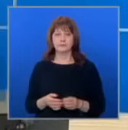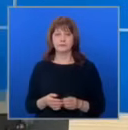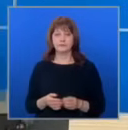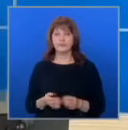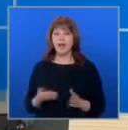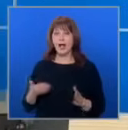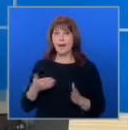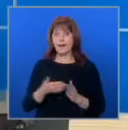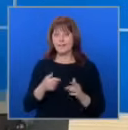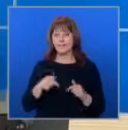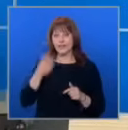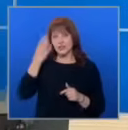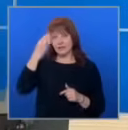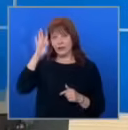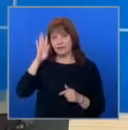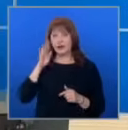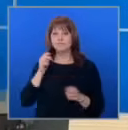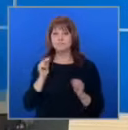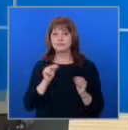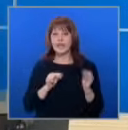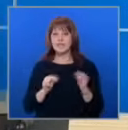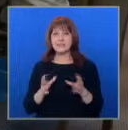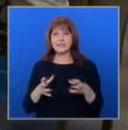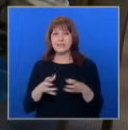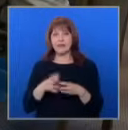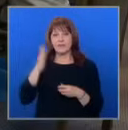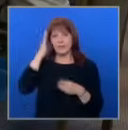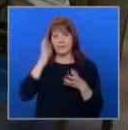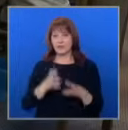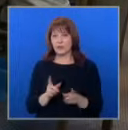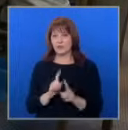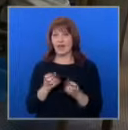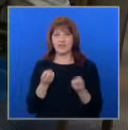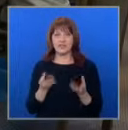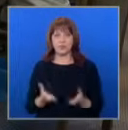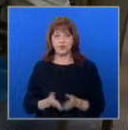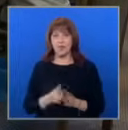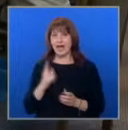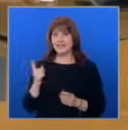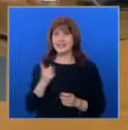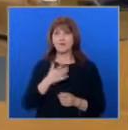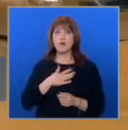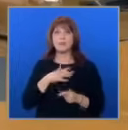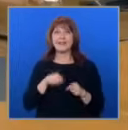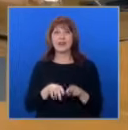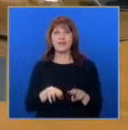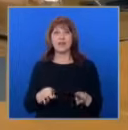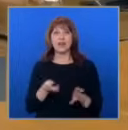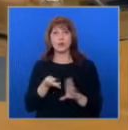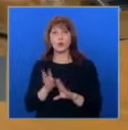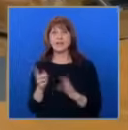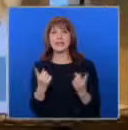Към днешна дата съставяне на правителство не е възможно. Само Има такъв народ се явиха на